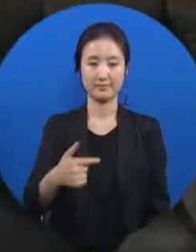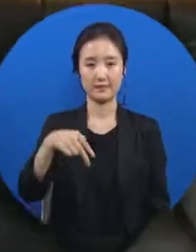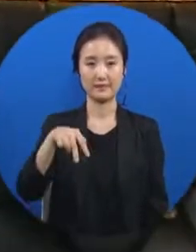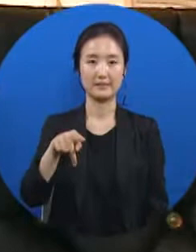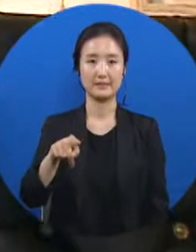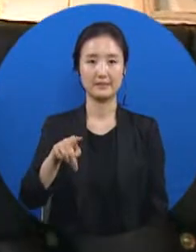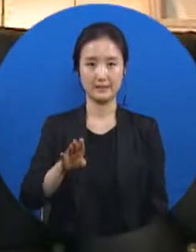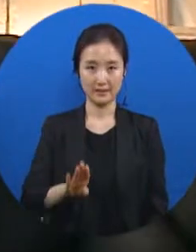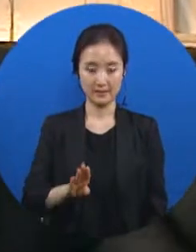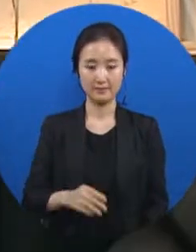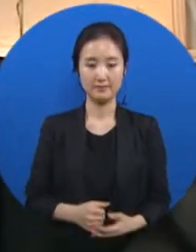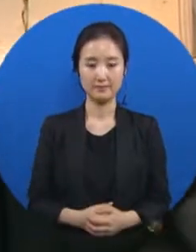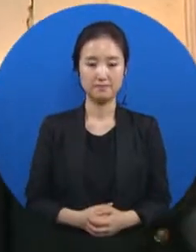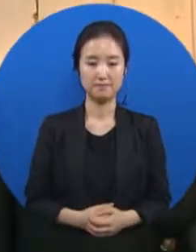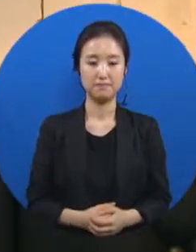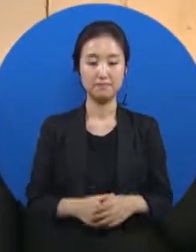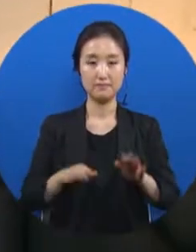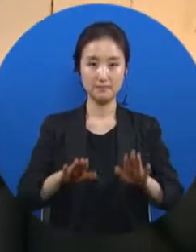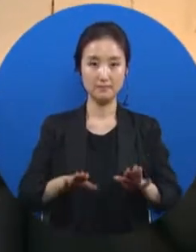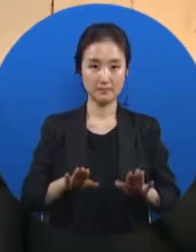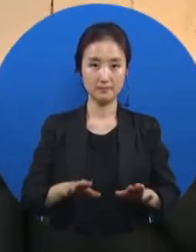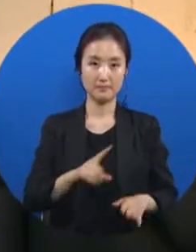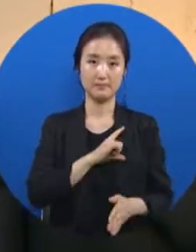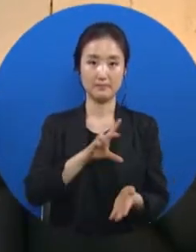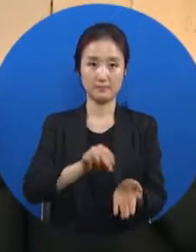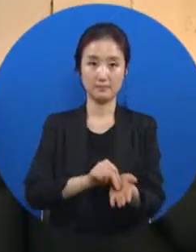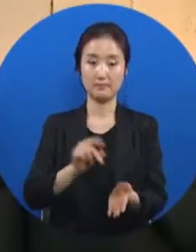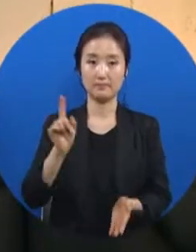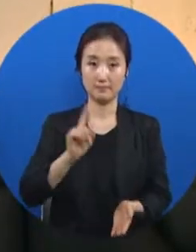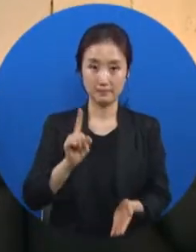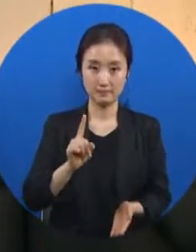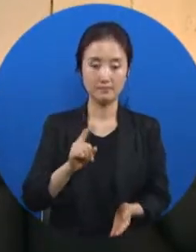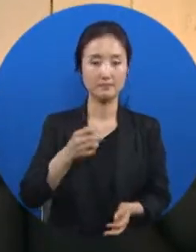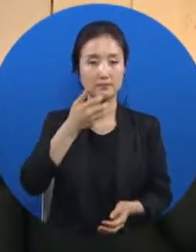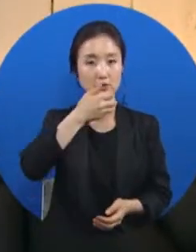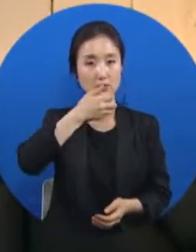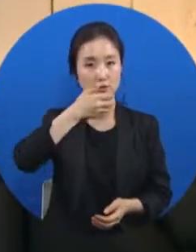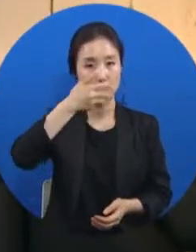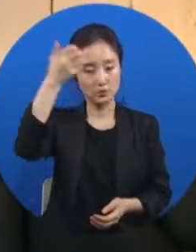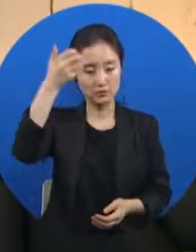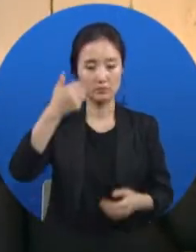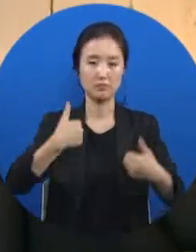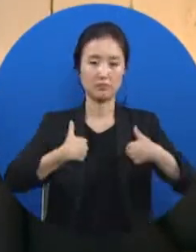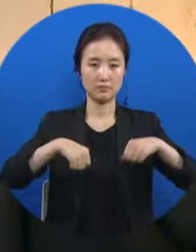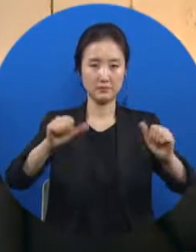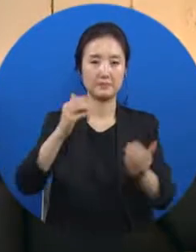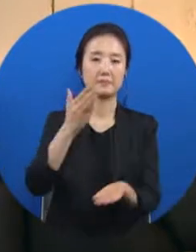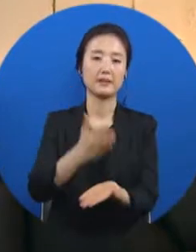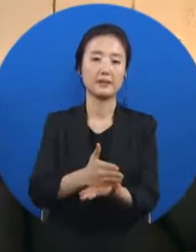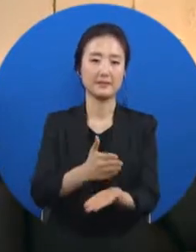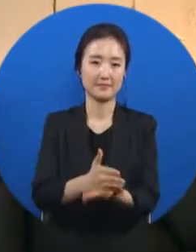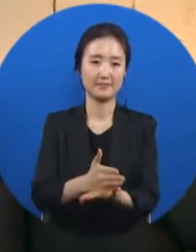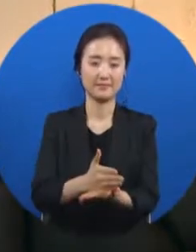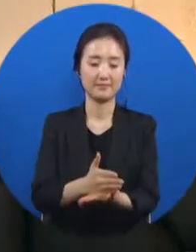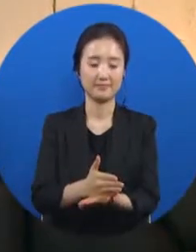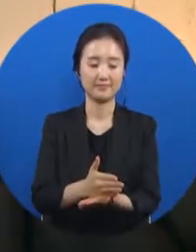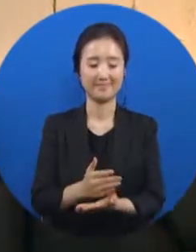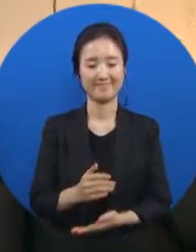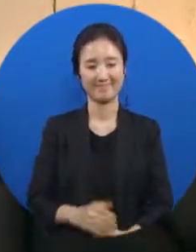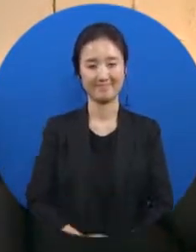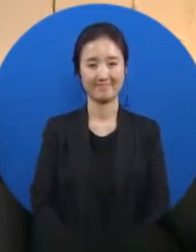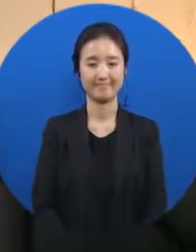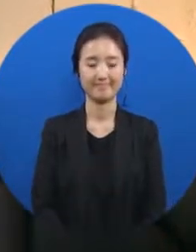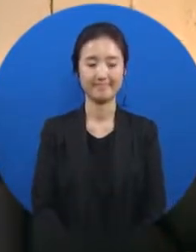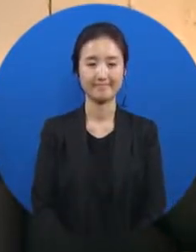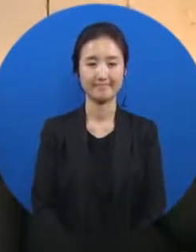오늘의 주제는 Don't Stop Dreaming. 예, 꿈꾸는 걸 멈추지 마라. 입니다. 그래서 우선은 제가 이렇게